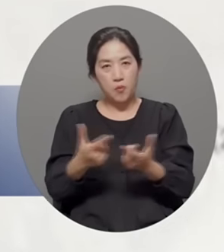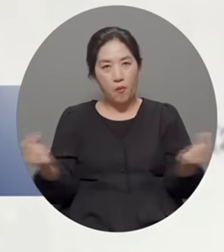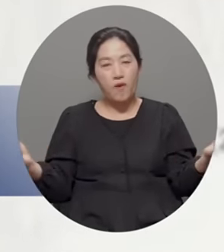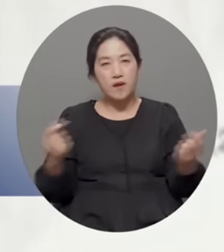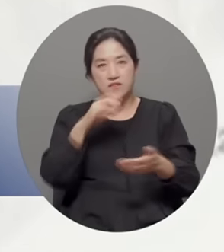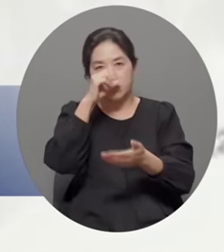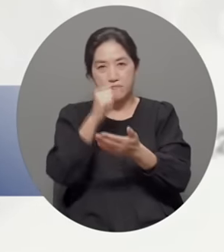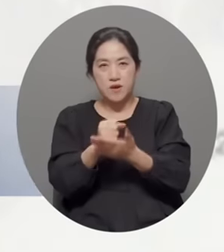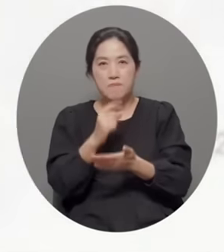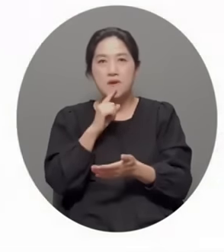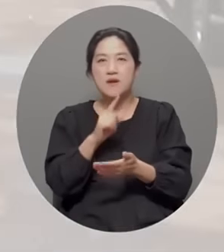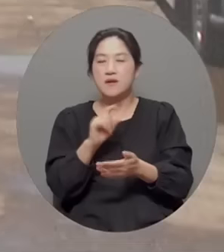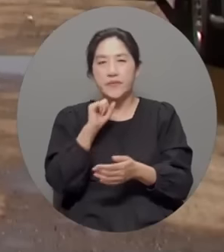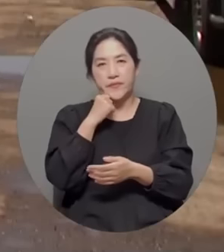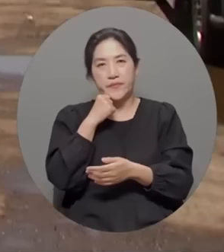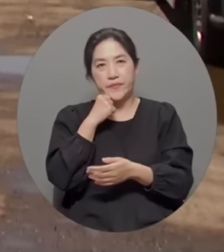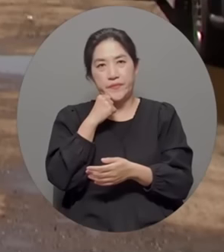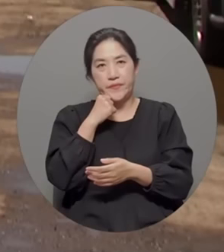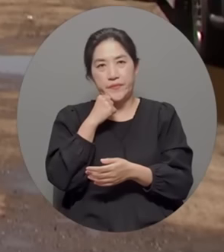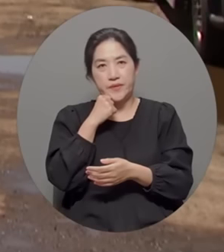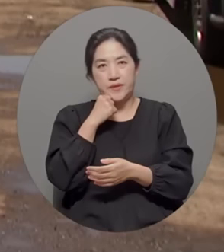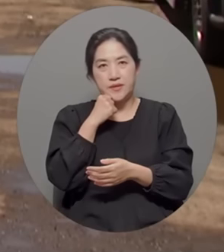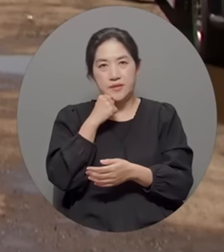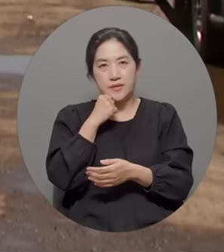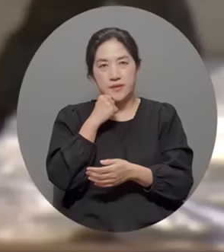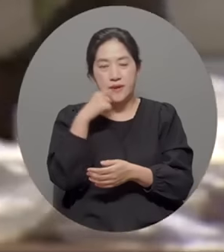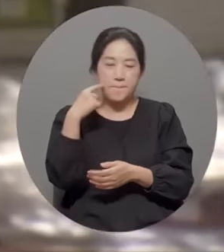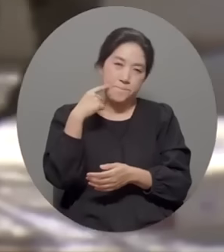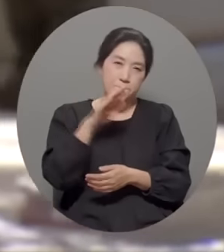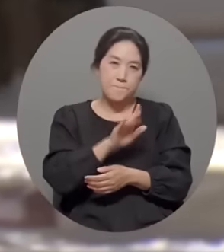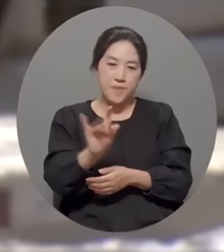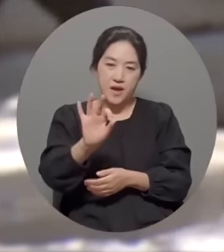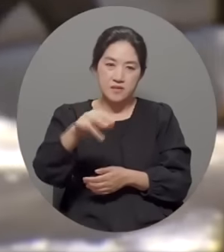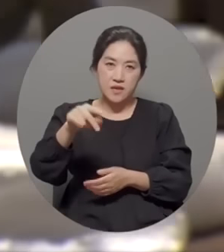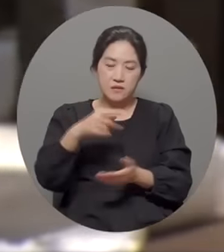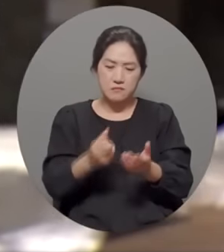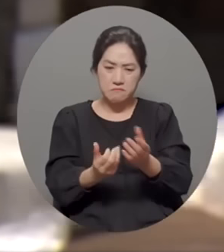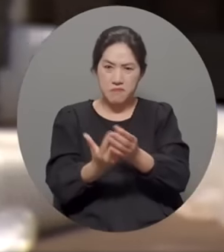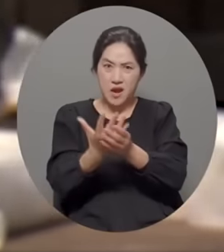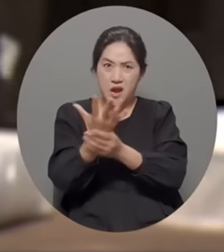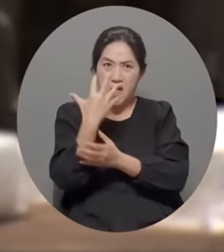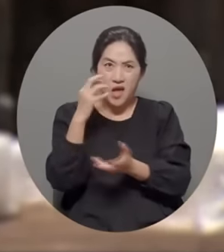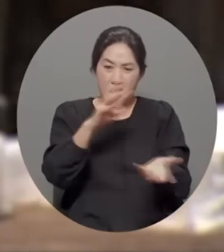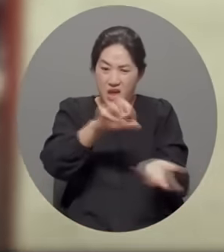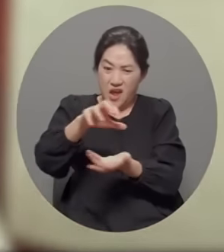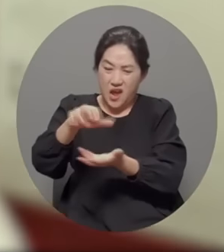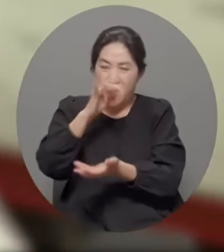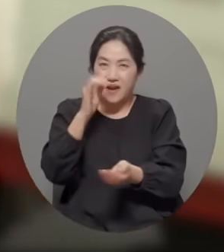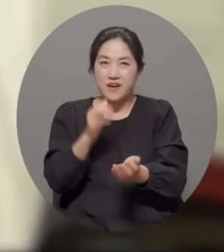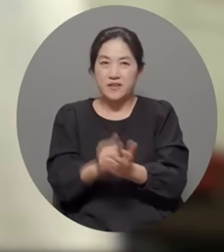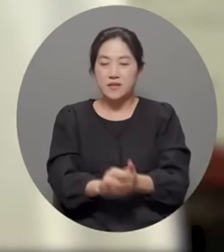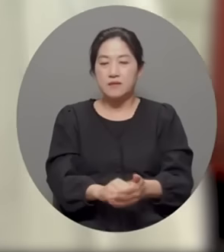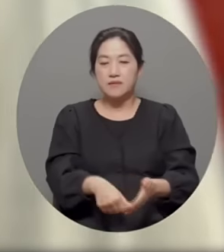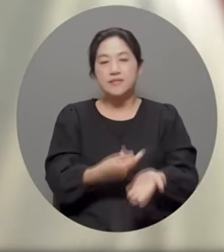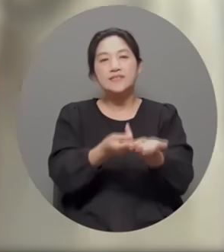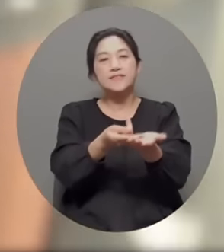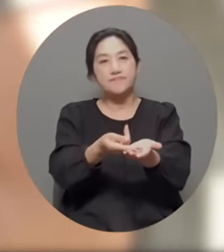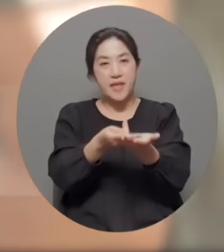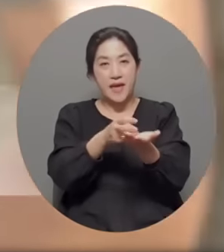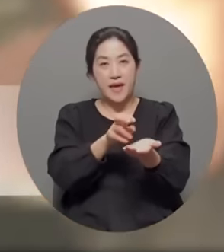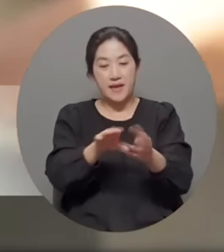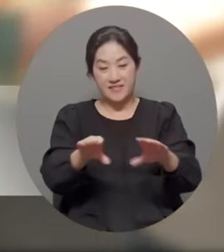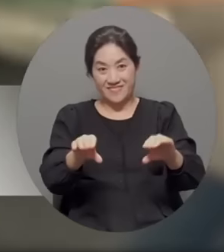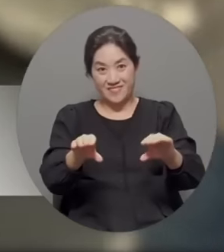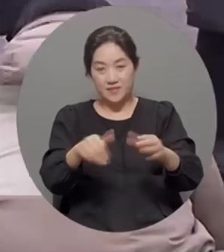좀 어려운 상황이거든요. 방사능 물질인 라돈이 방출돼 대규모 회수 소동이 벌어졌던 침대 매트리스. 또